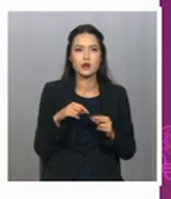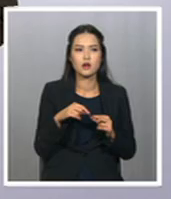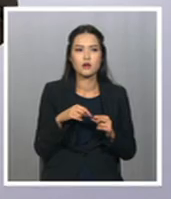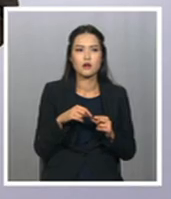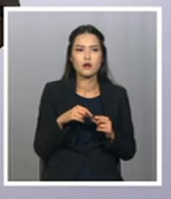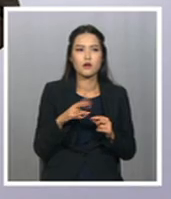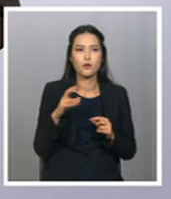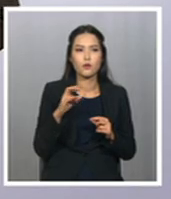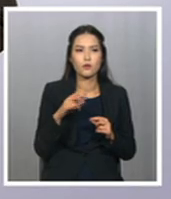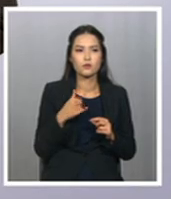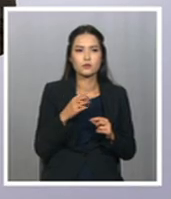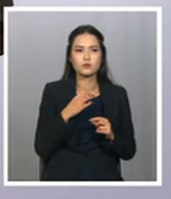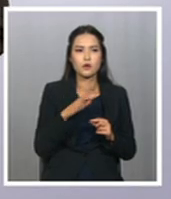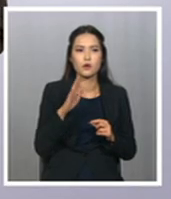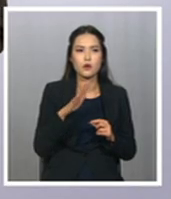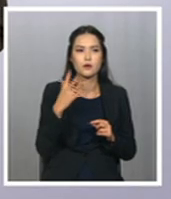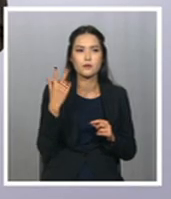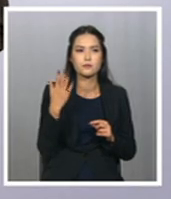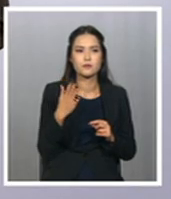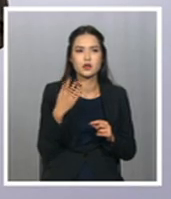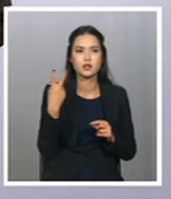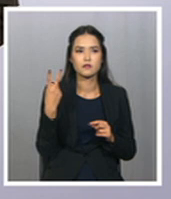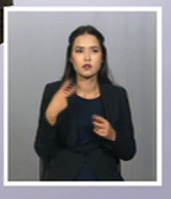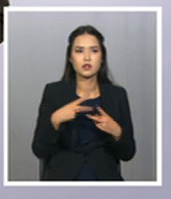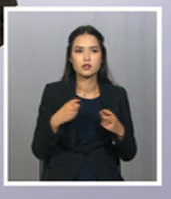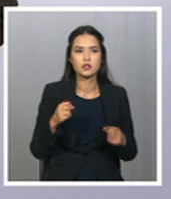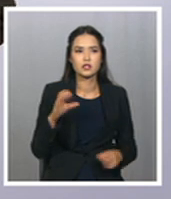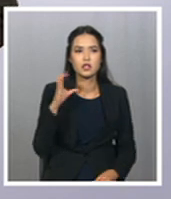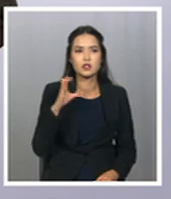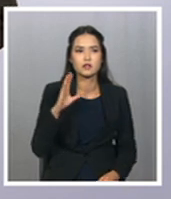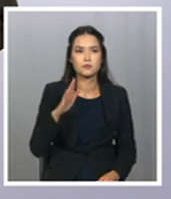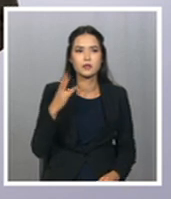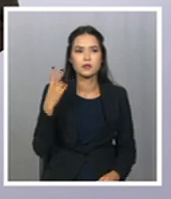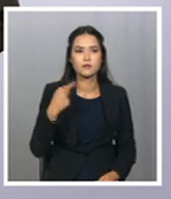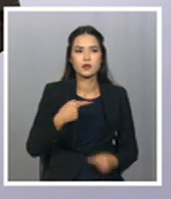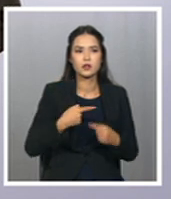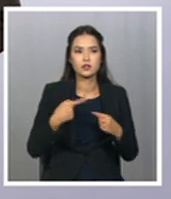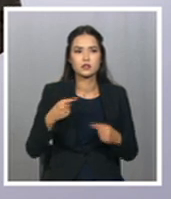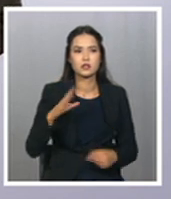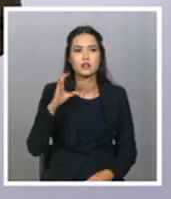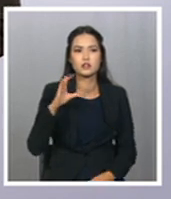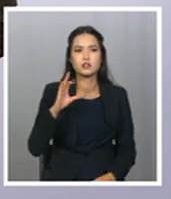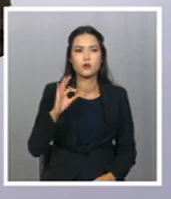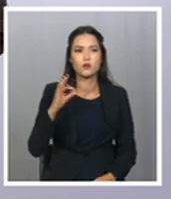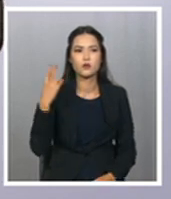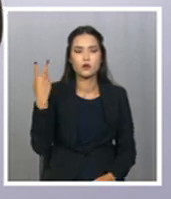бойынша OB-ның квадраты SB мен SO-ның квадраттарының айырымына